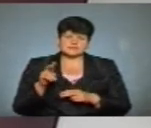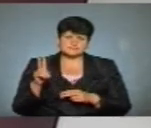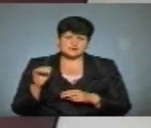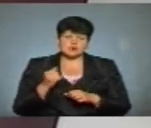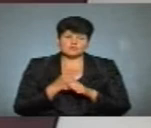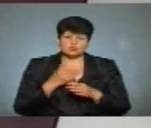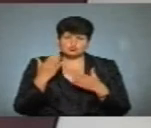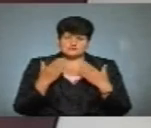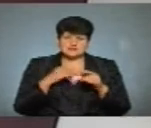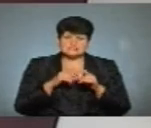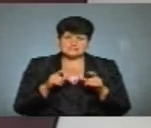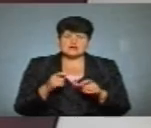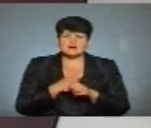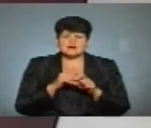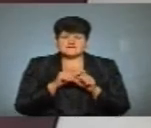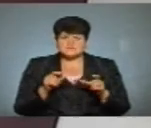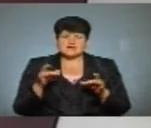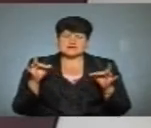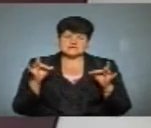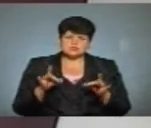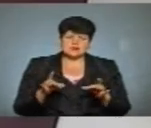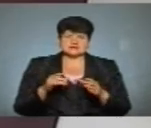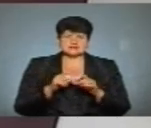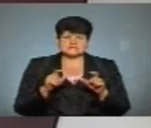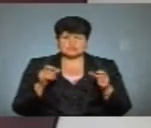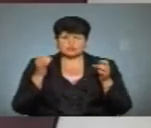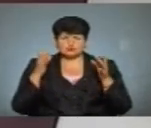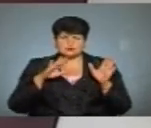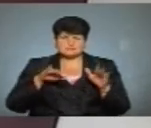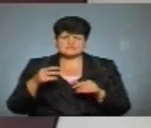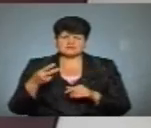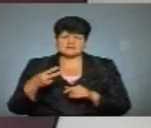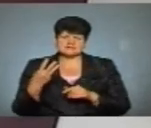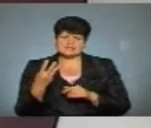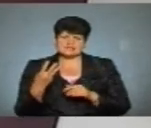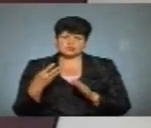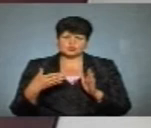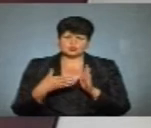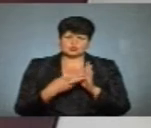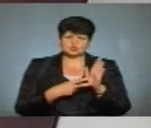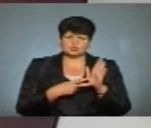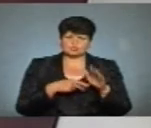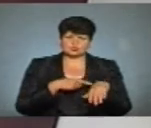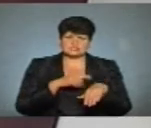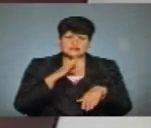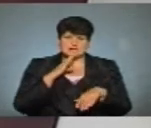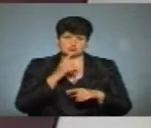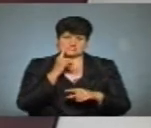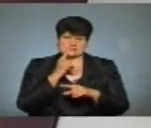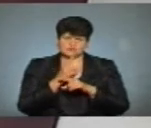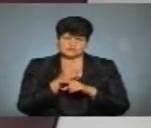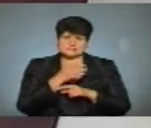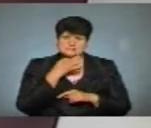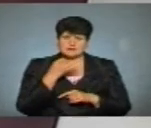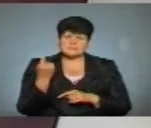розважальних закладів, кафе, ресторанів і закладів культури після 23-ї до 7-ї години ранку заборонили. Про це